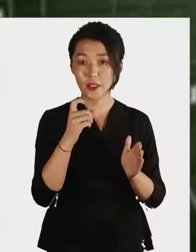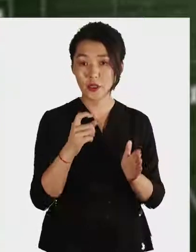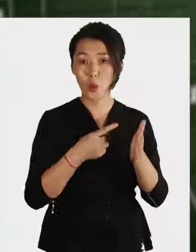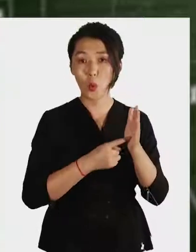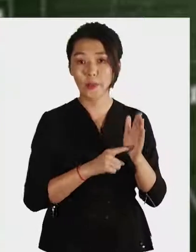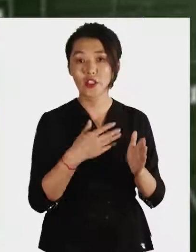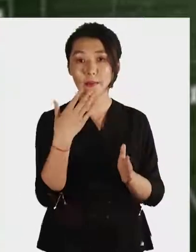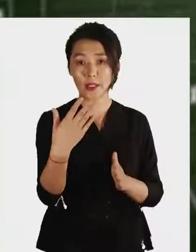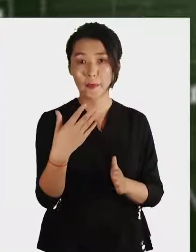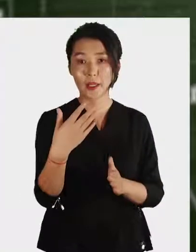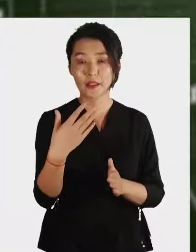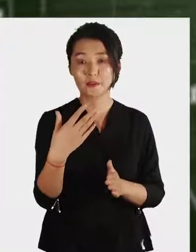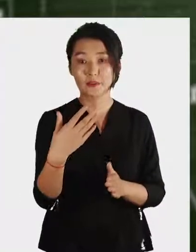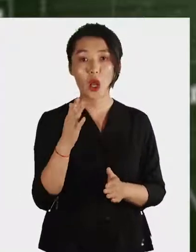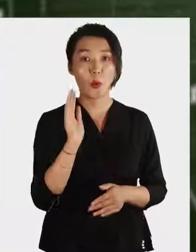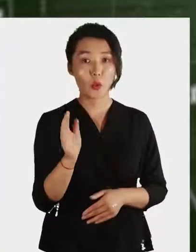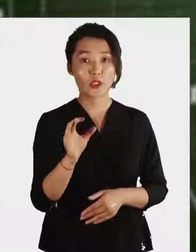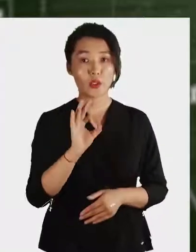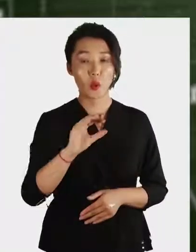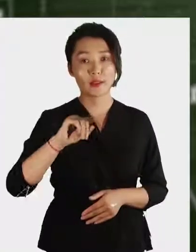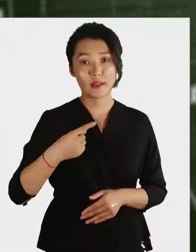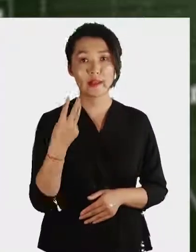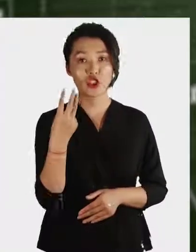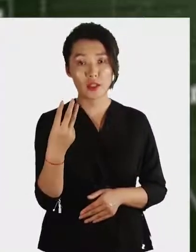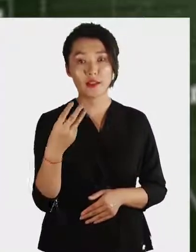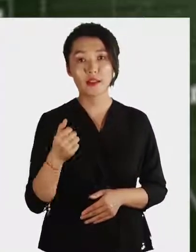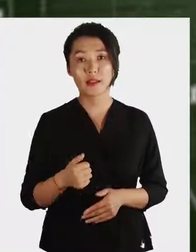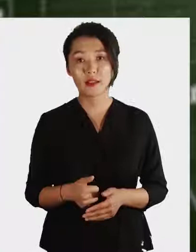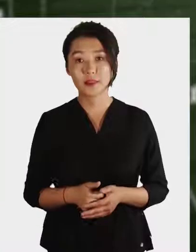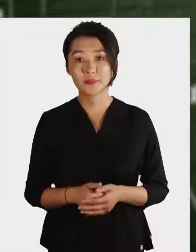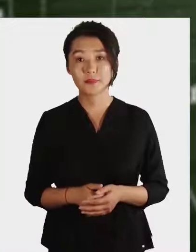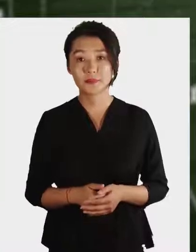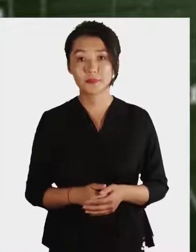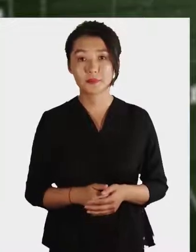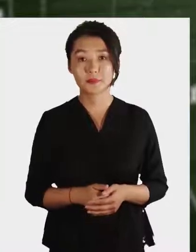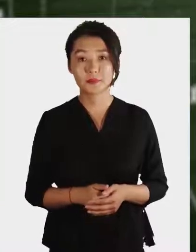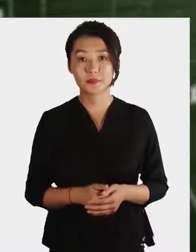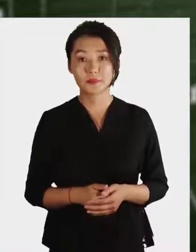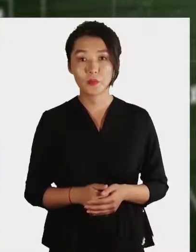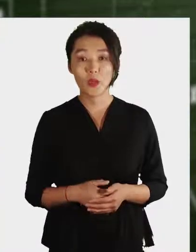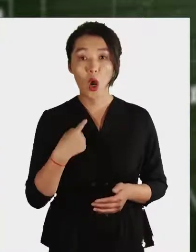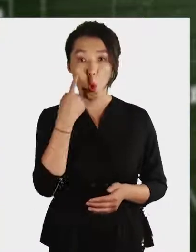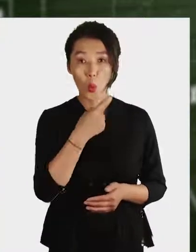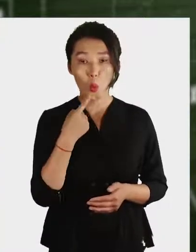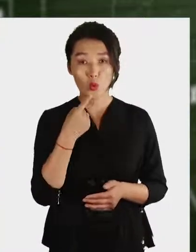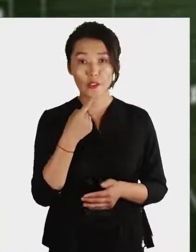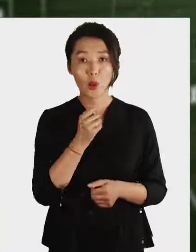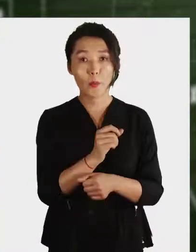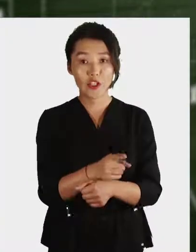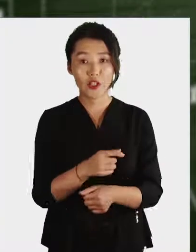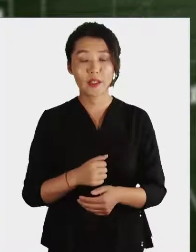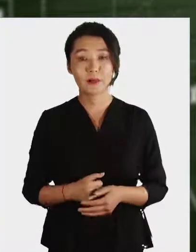умножаем на 5, будет 0,3. Устные